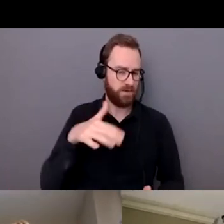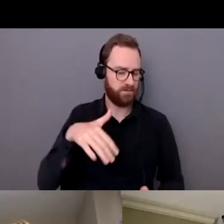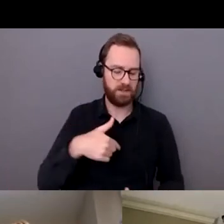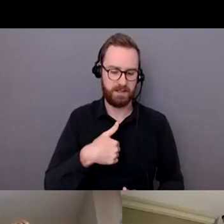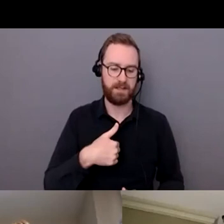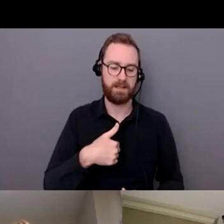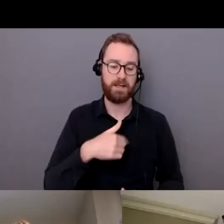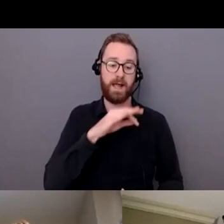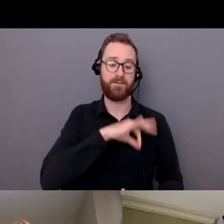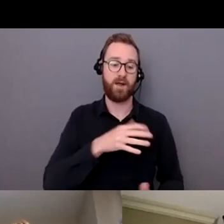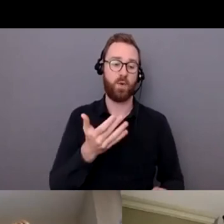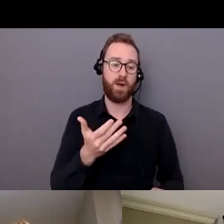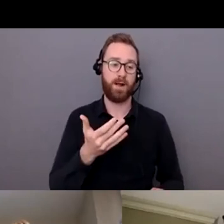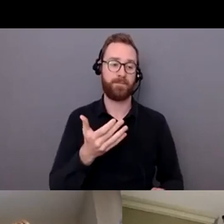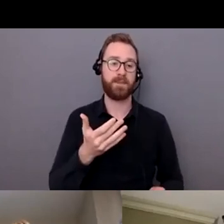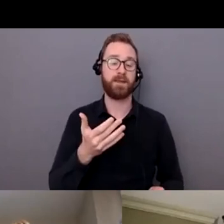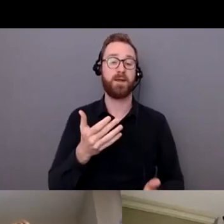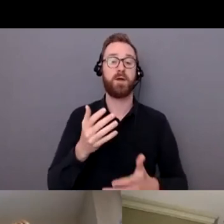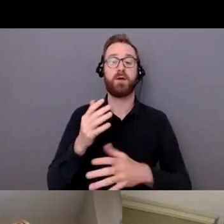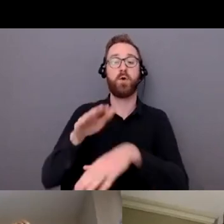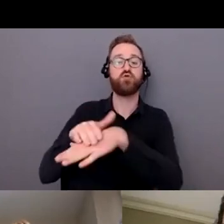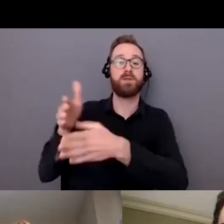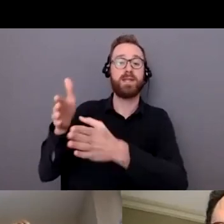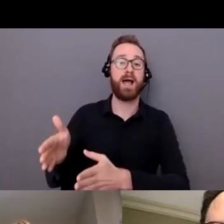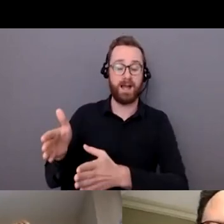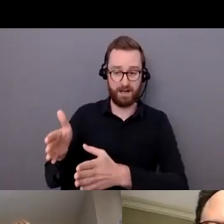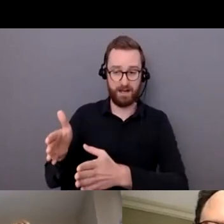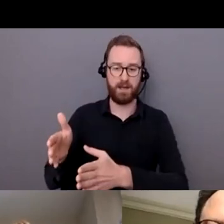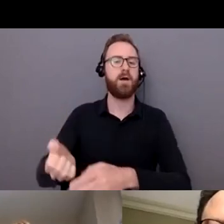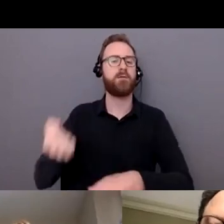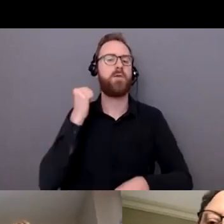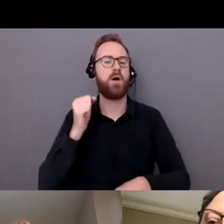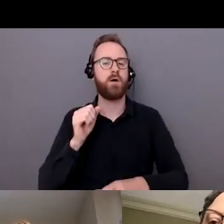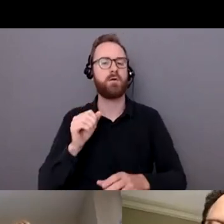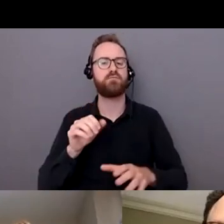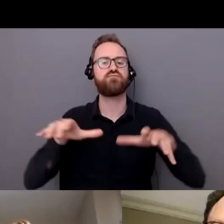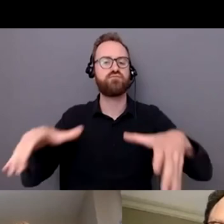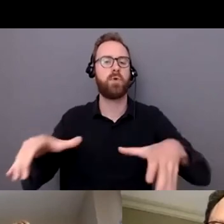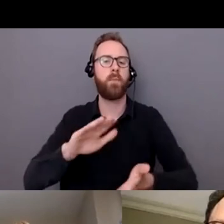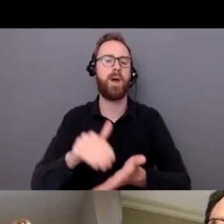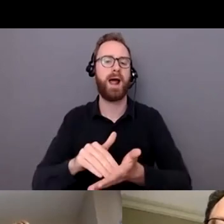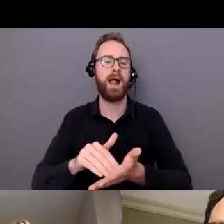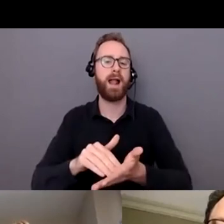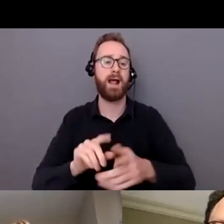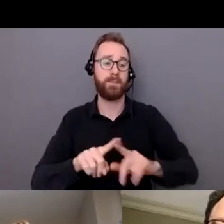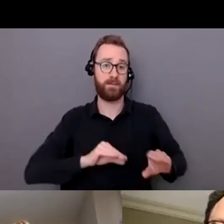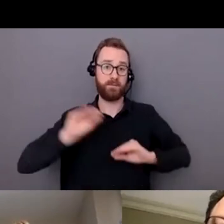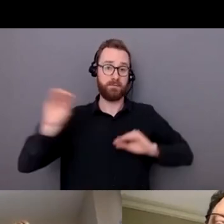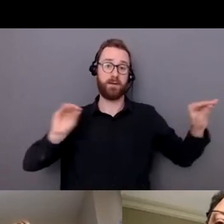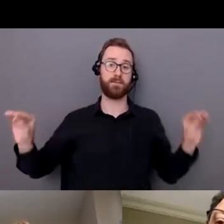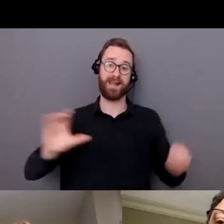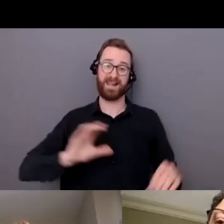mais c'est le champ d'action pour nos consultants. Avant, on les plaçait dans la région de Montréal. Là, on les place à la grandeur du Canada. J'en